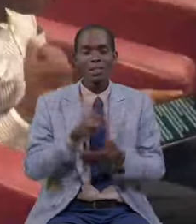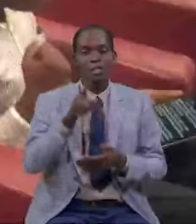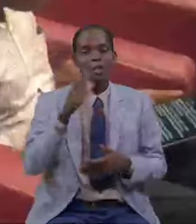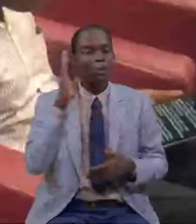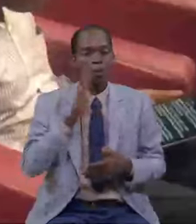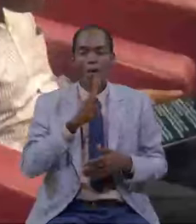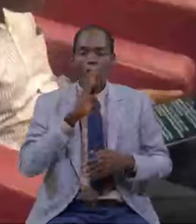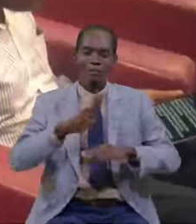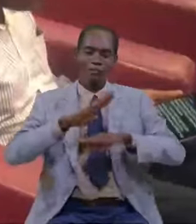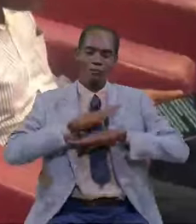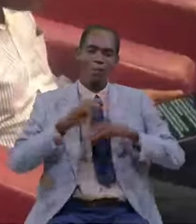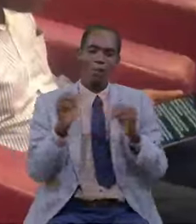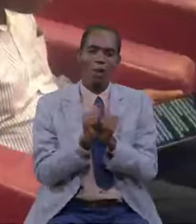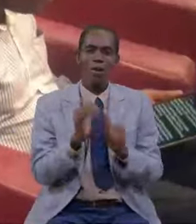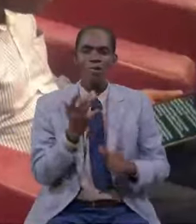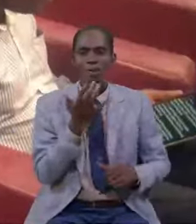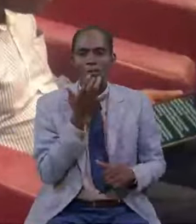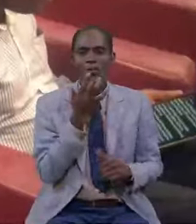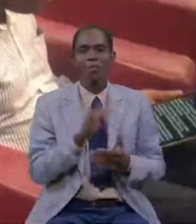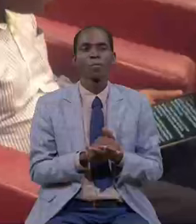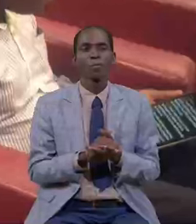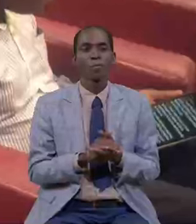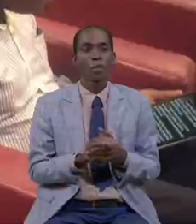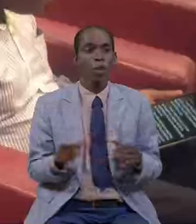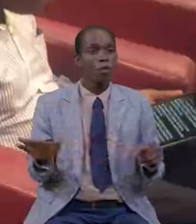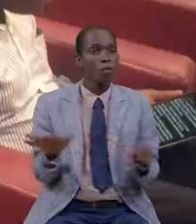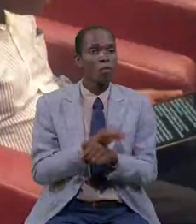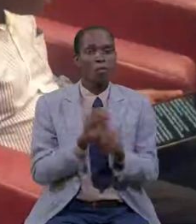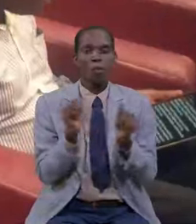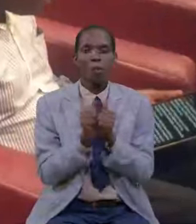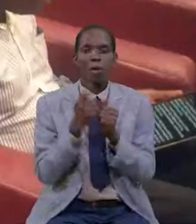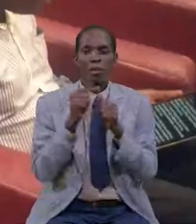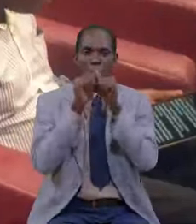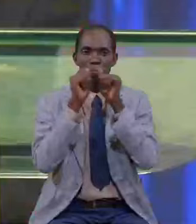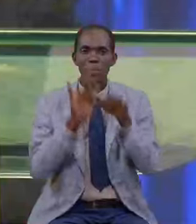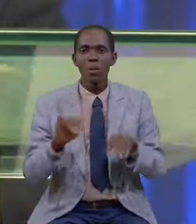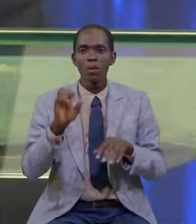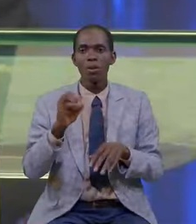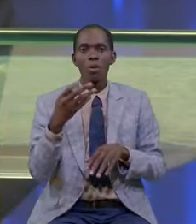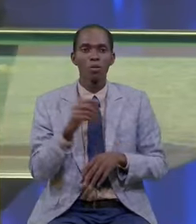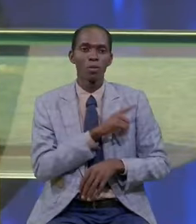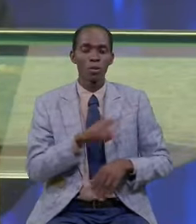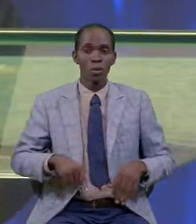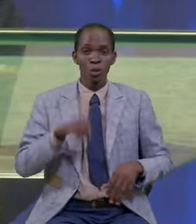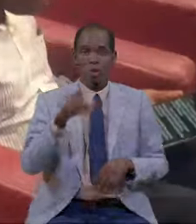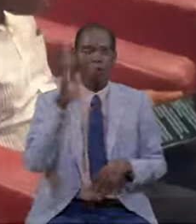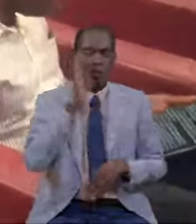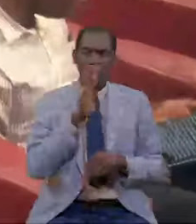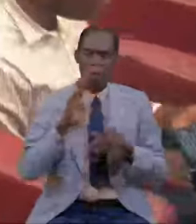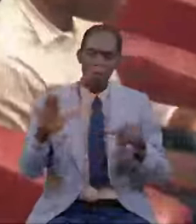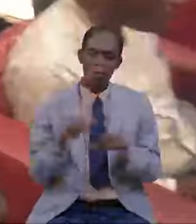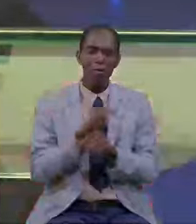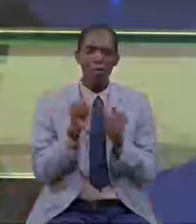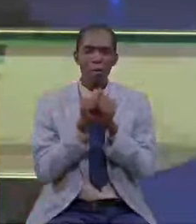de faveur. Amen. Et comblé des bénédictions du ciel. Amen. Vous serez comblé des bénédictions